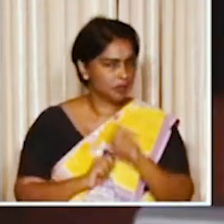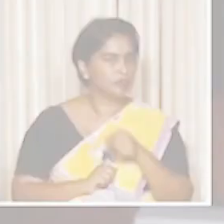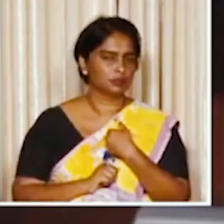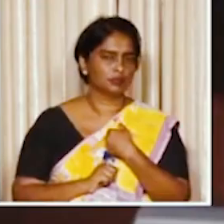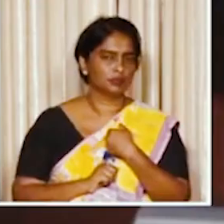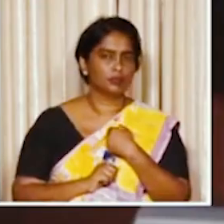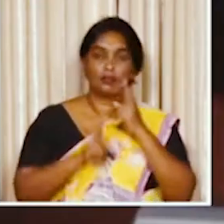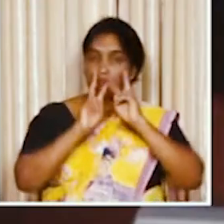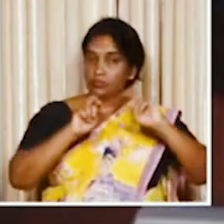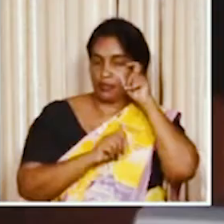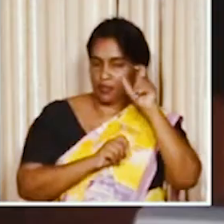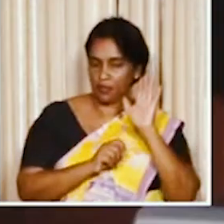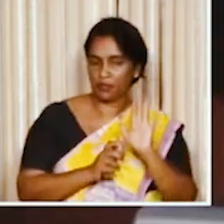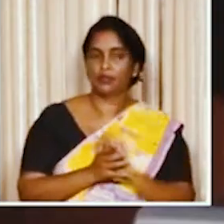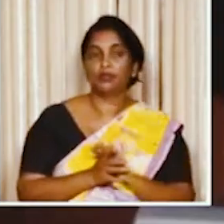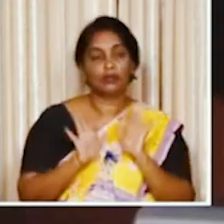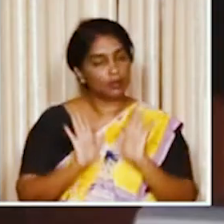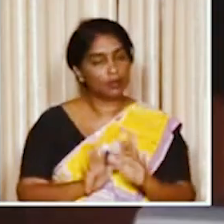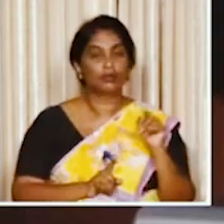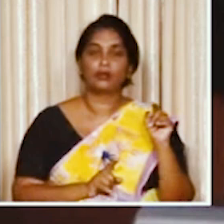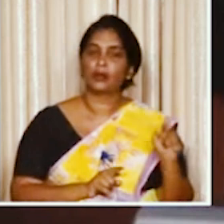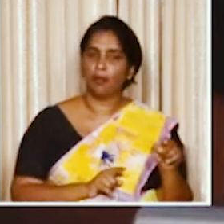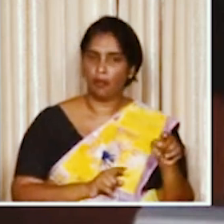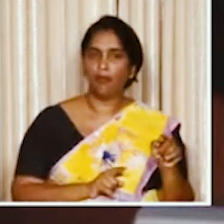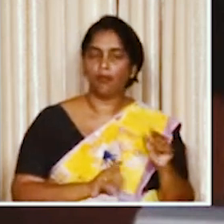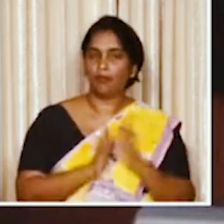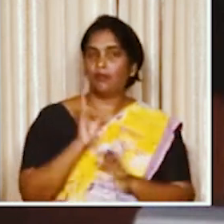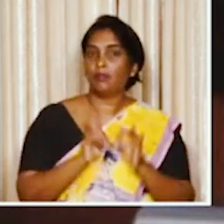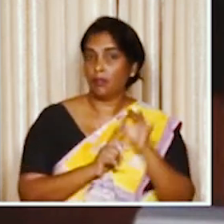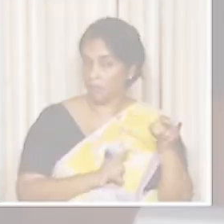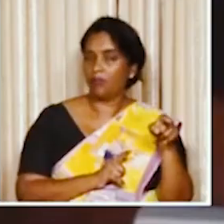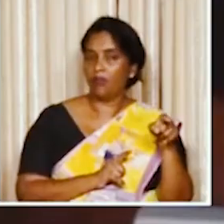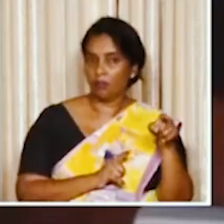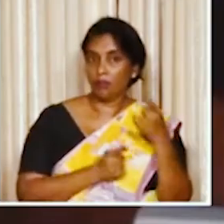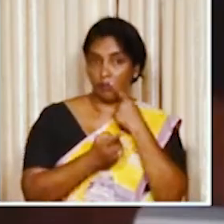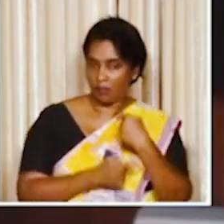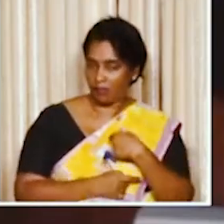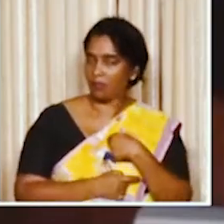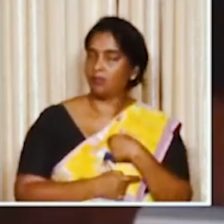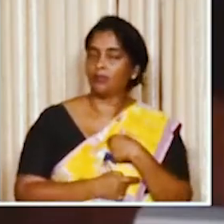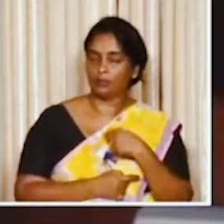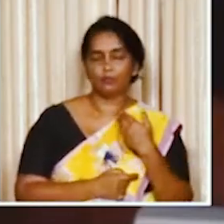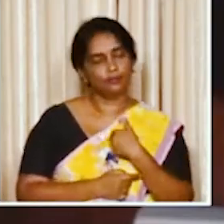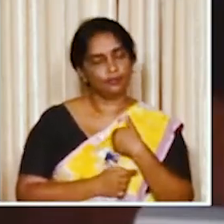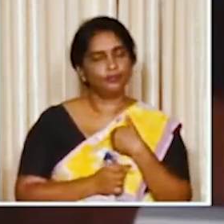சம்பந்தப்பட்ட அமைச்சர்களோடு நாங்கள் கலந்துரையாடுகின்றோம். அந்த நேரம் உங்களுக்கு அழைப்பு விடுகின்றோம். நீங்களும் அதில் கலந்து கொண்டு உங்களுடைய கருத்துக்களை சொல்லலாம்.